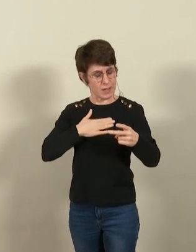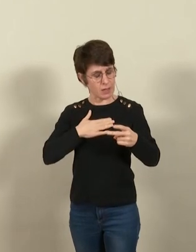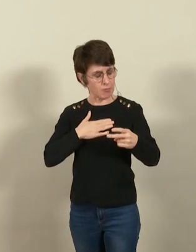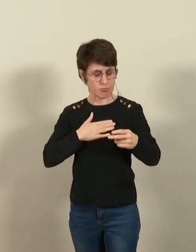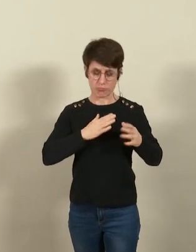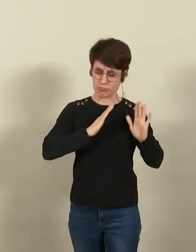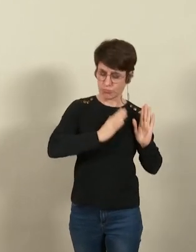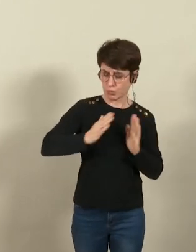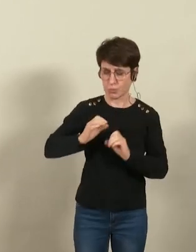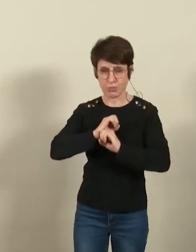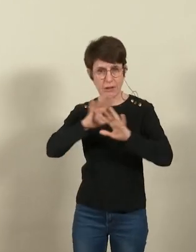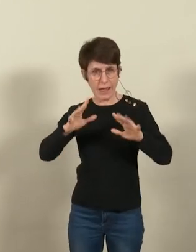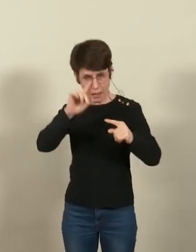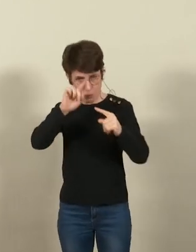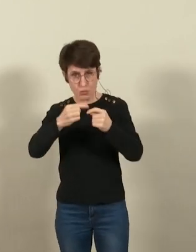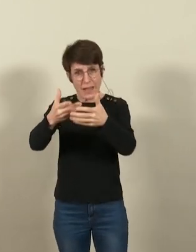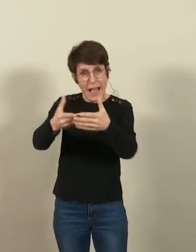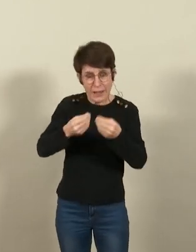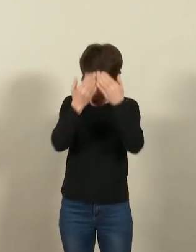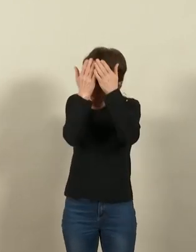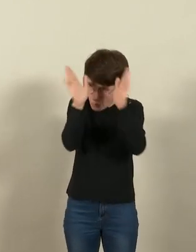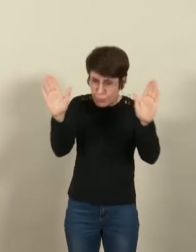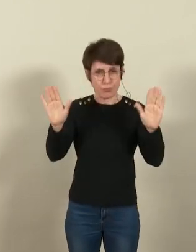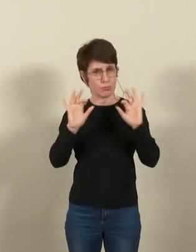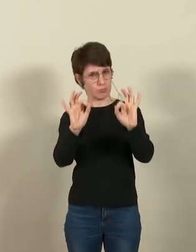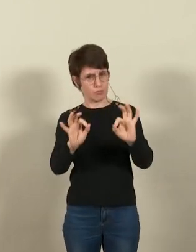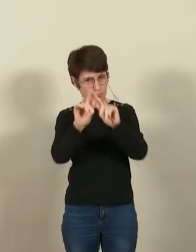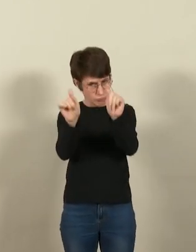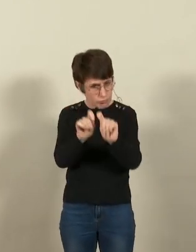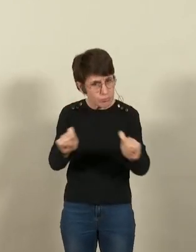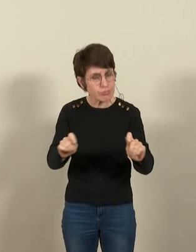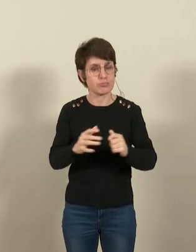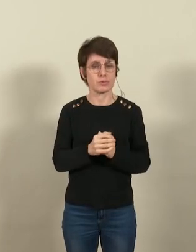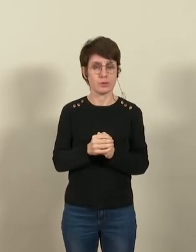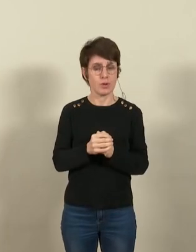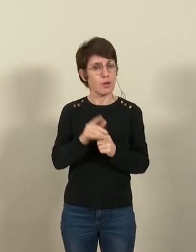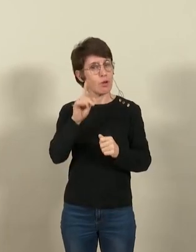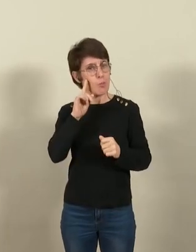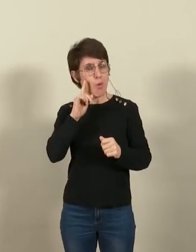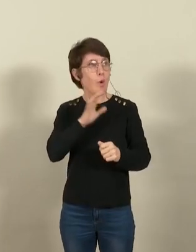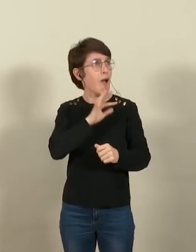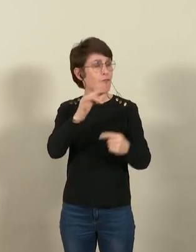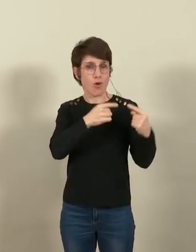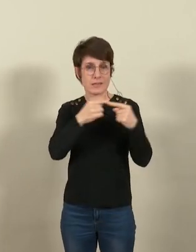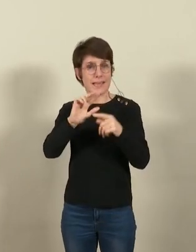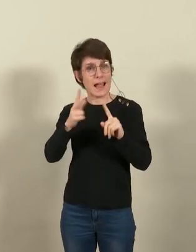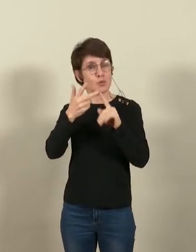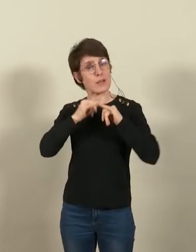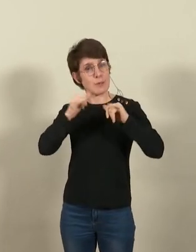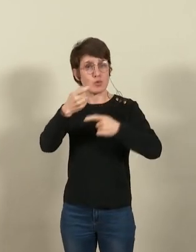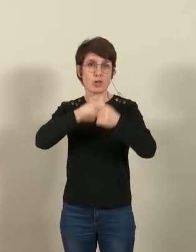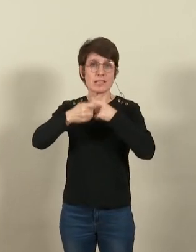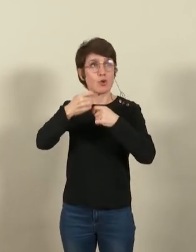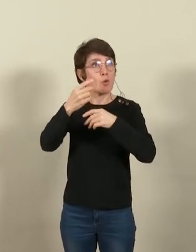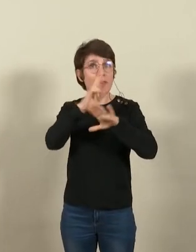position une politique d'accueil inconditionnelle et digne à la hauteur des moyens de la 3e puissance économique d'Europe